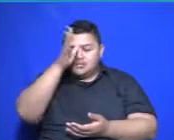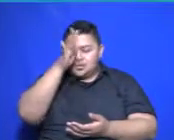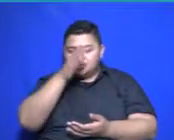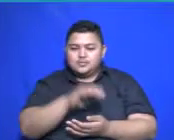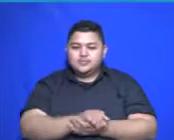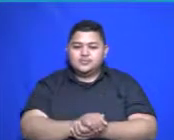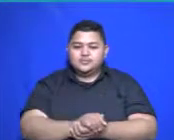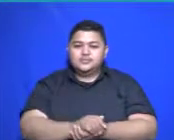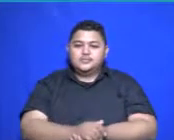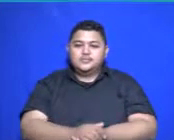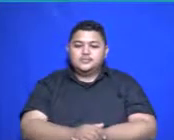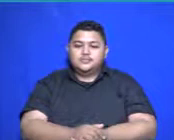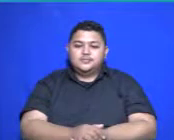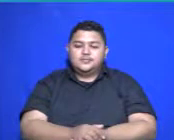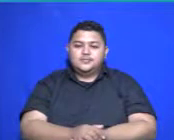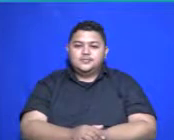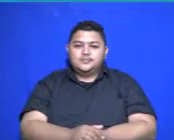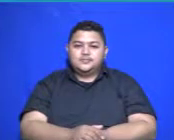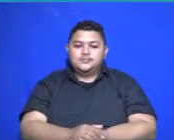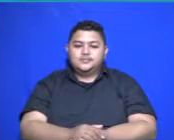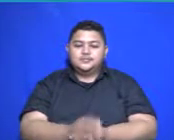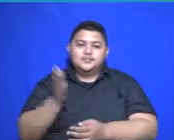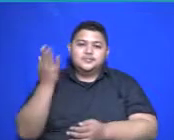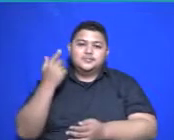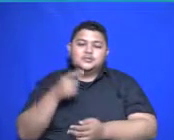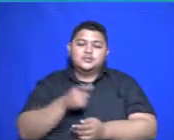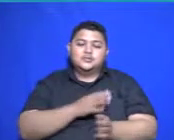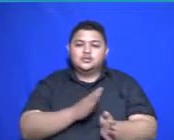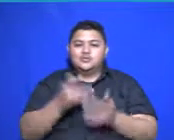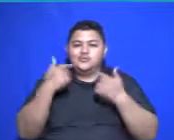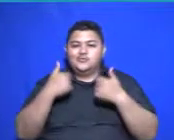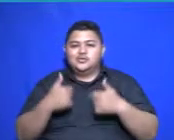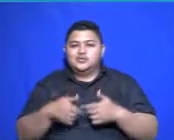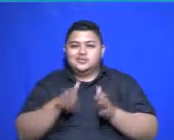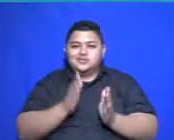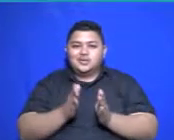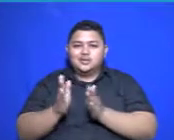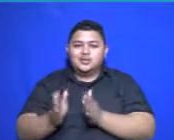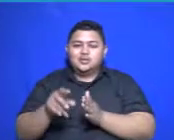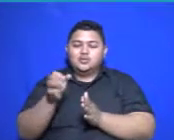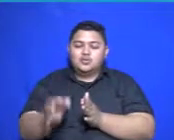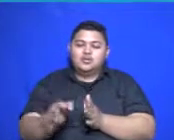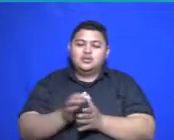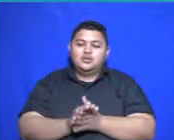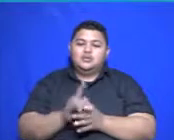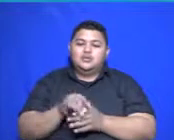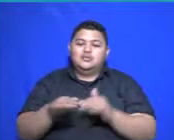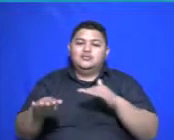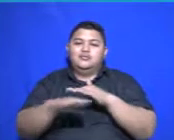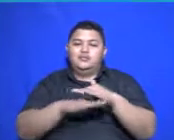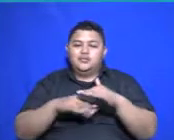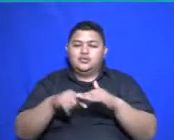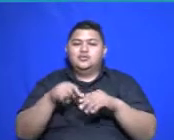kita lebih banyak bicara yang terkait dengan infrastruktur yang sifatnya fisik, yang sebenarnya ini juga menjadi fondasi bagaimana